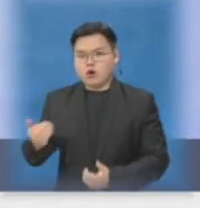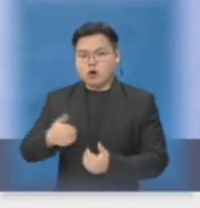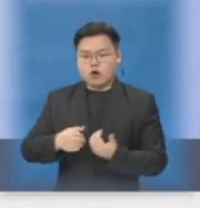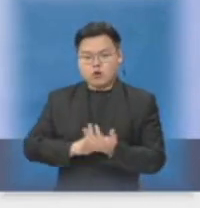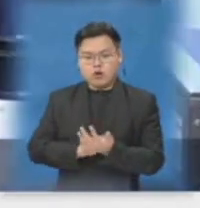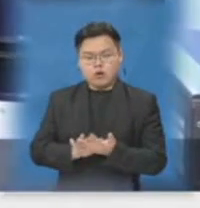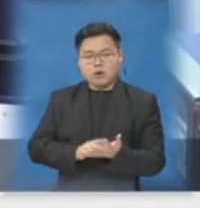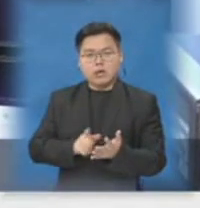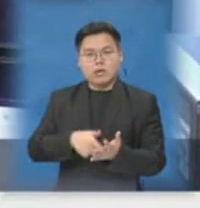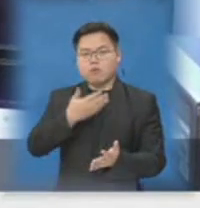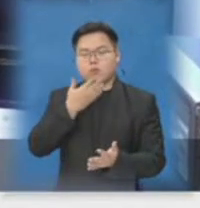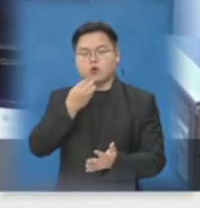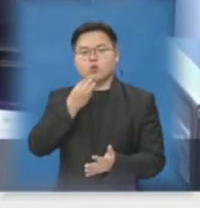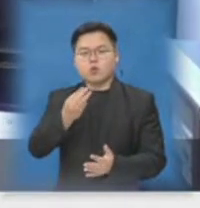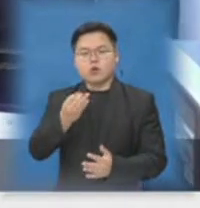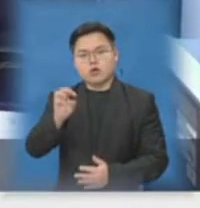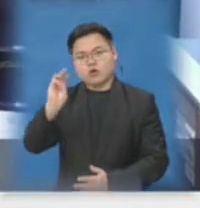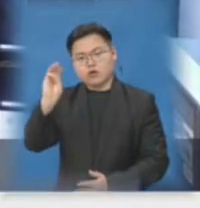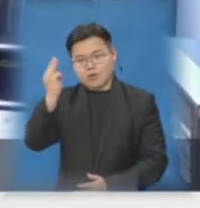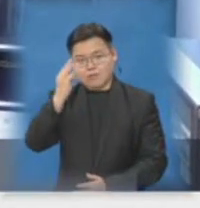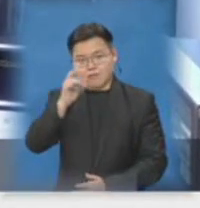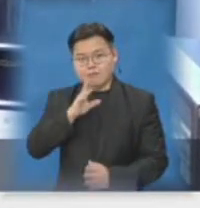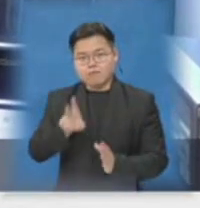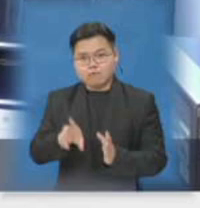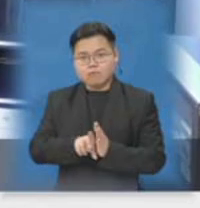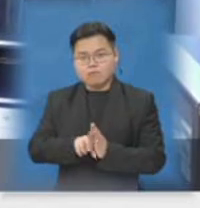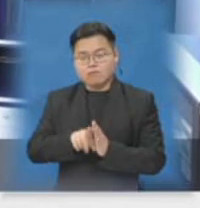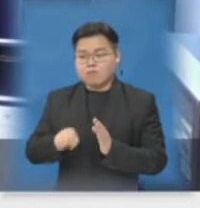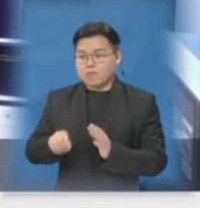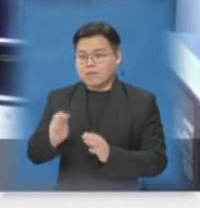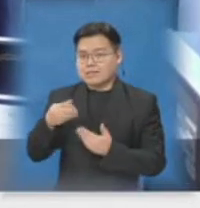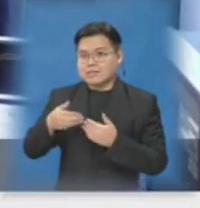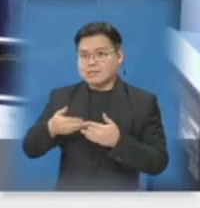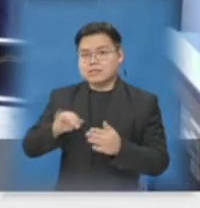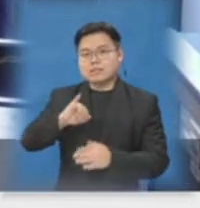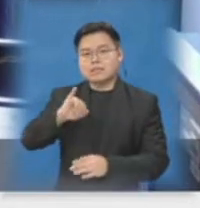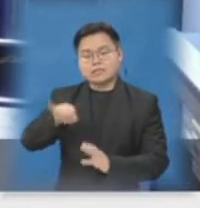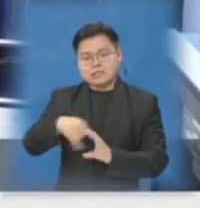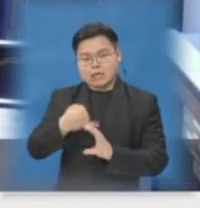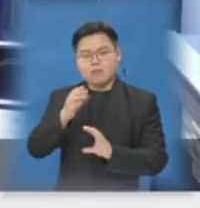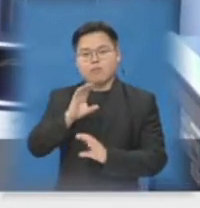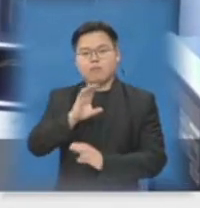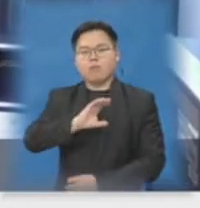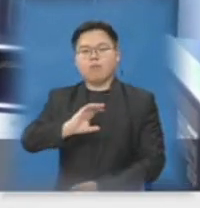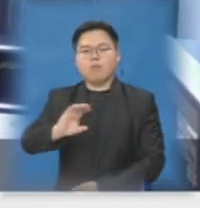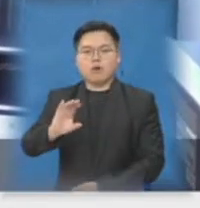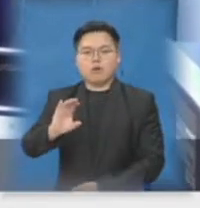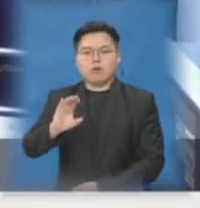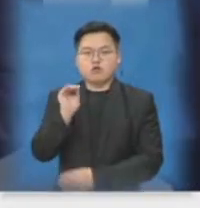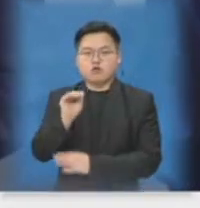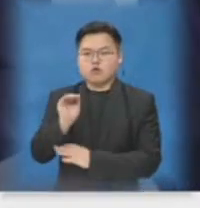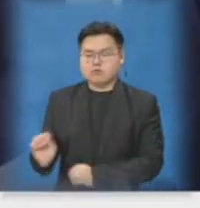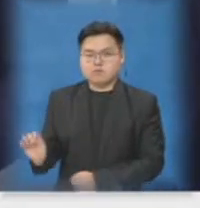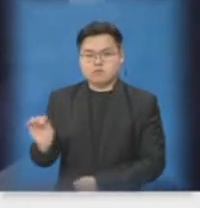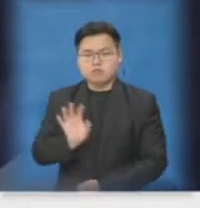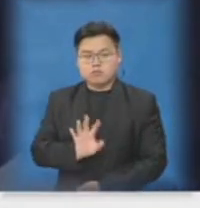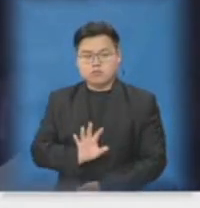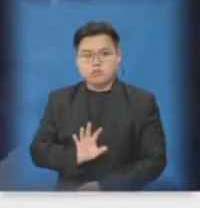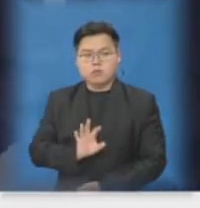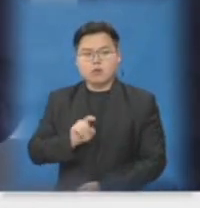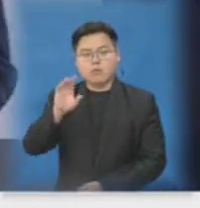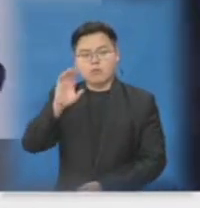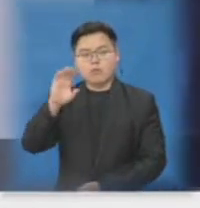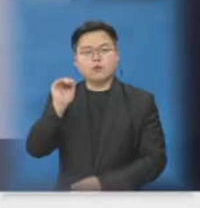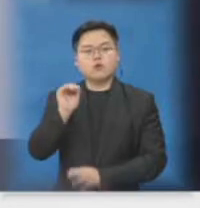нээлттэй явагдах боломж бүрдсэн гэж үздэг. За өнөөдрийн шалгалтын нээлтэд JICA байгууллагын төлөөлөл ирж оролцсон. Тус байгууллагын засаглалын газрын дэд